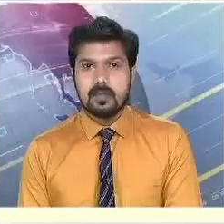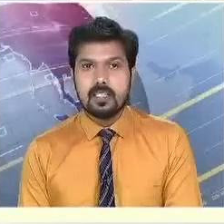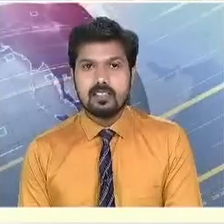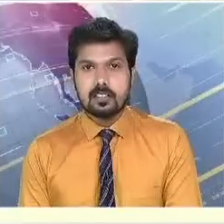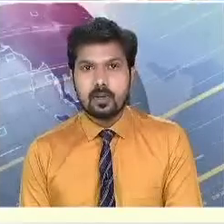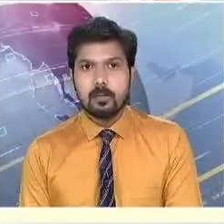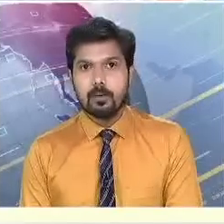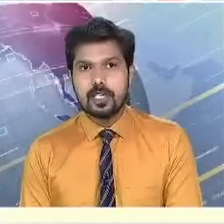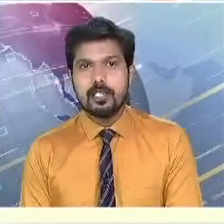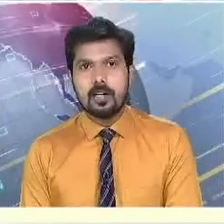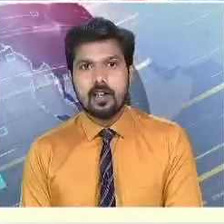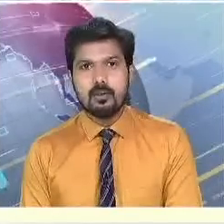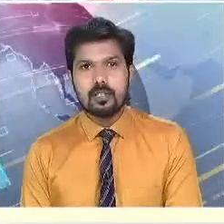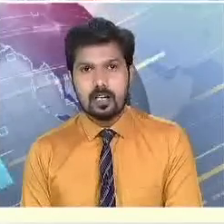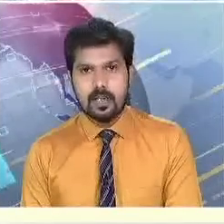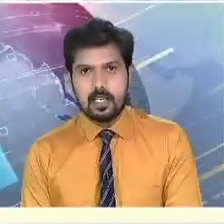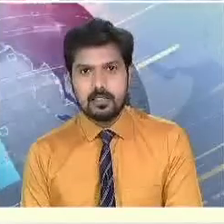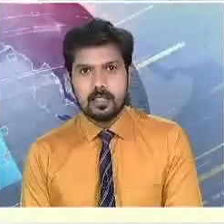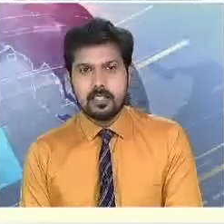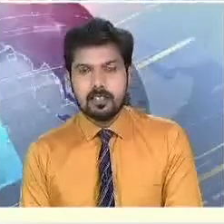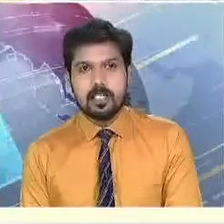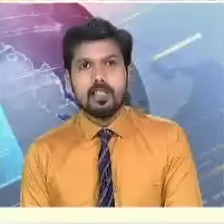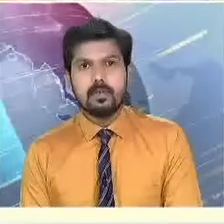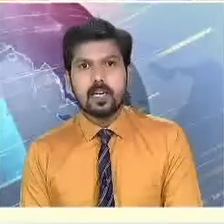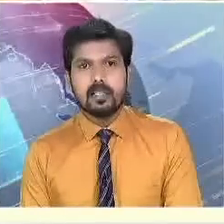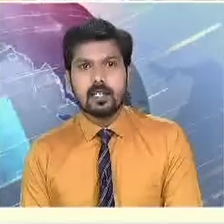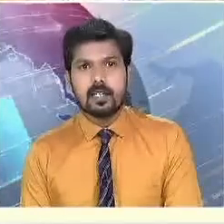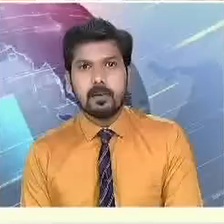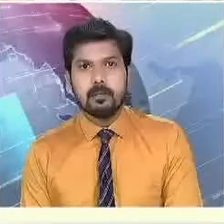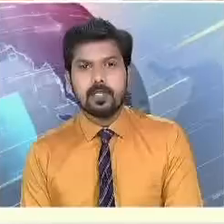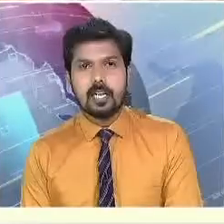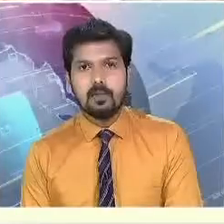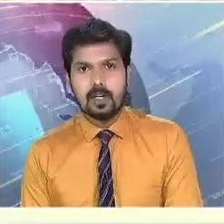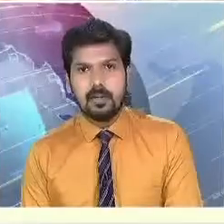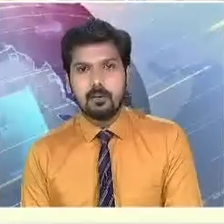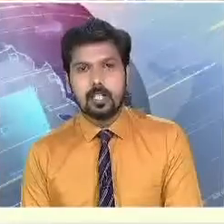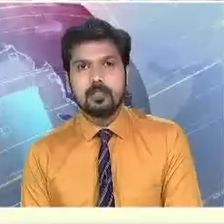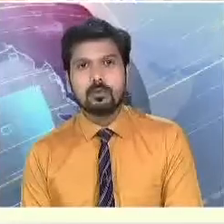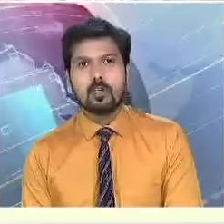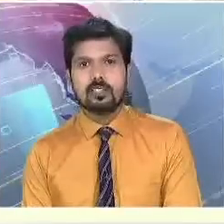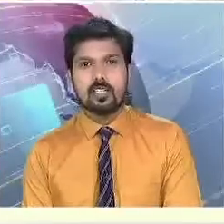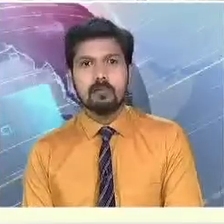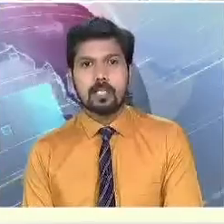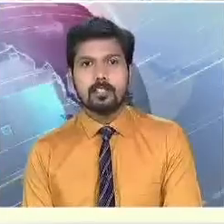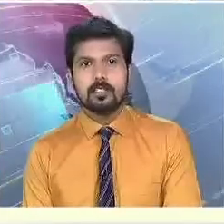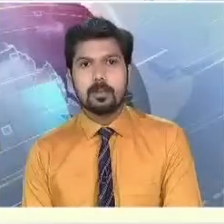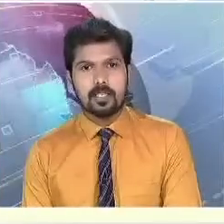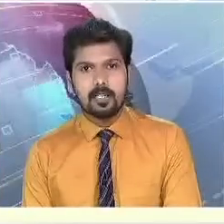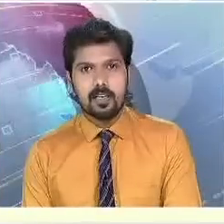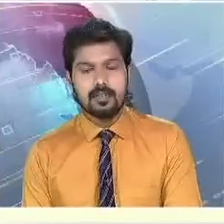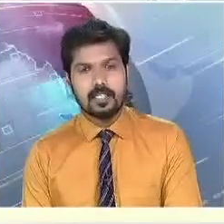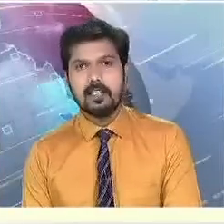44வது சர்வதேச சதுரங்க போட்டி நாளையுடன் நிறைவடைகிறது. சென்னை நேரு விளையாட்டு அரங்கில் நடைபெறும் நிறைவு விழாவில் முதலமைச்சர் மு.க. ஸ்டாலின்